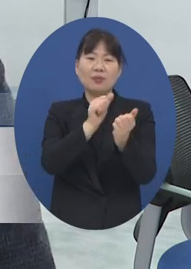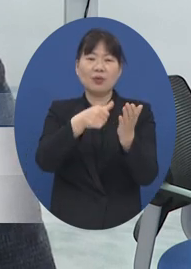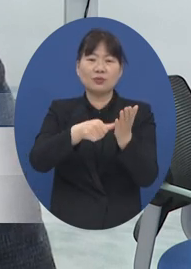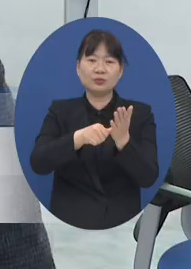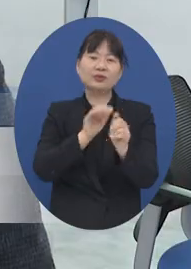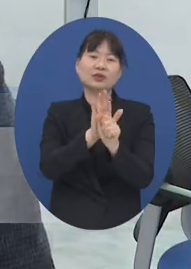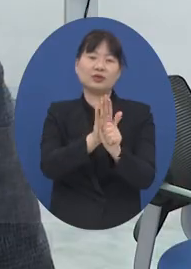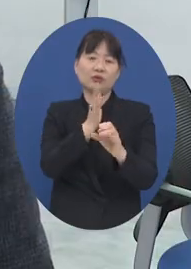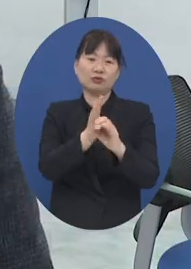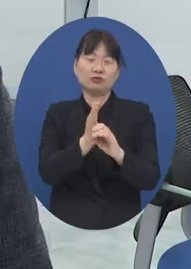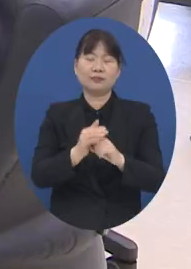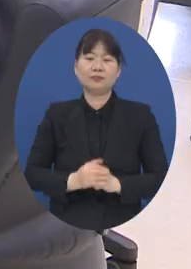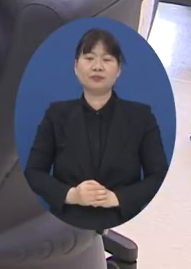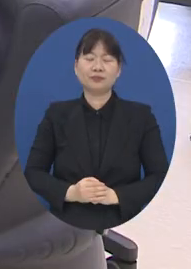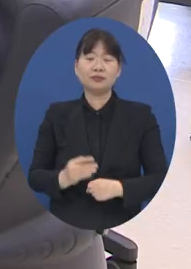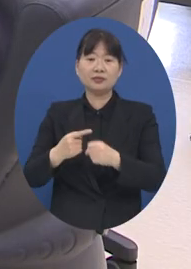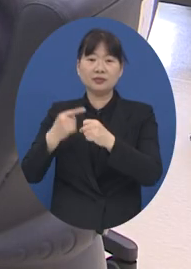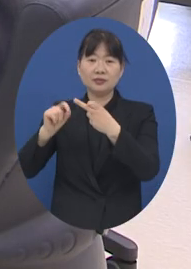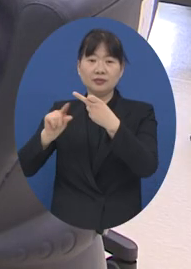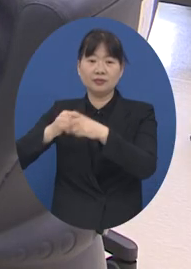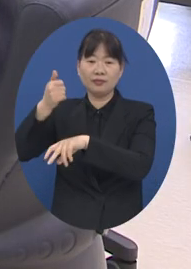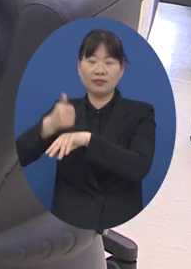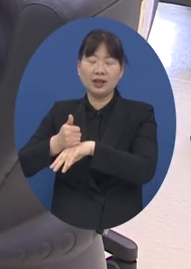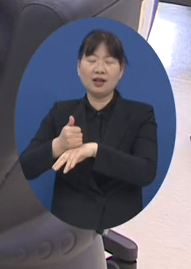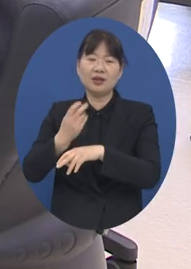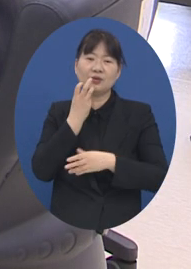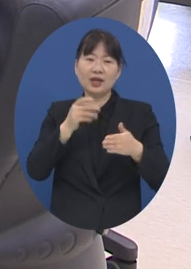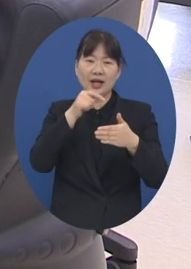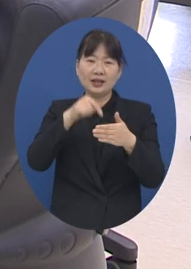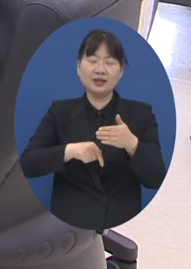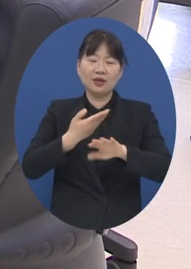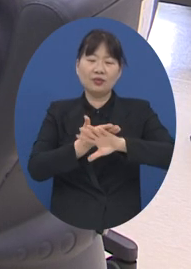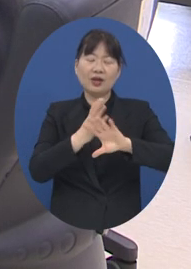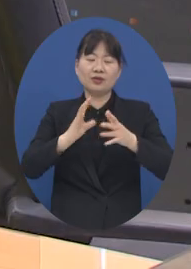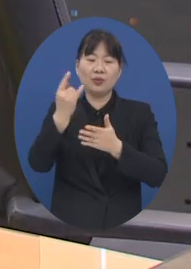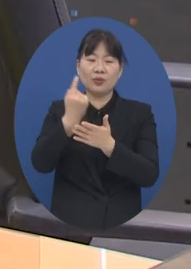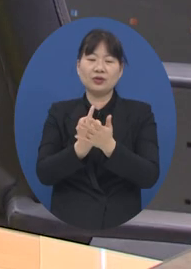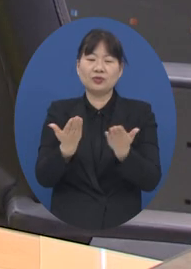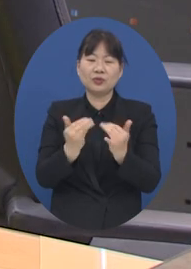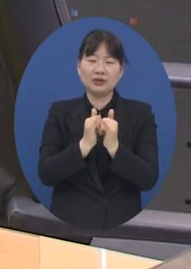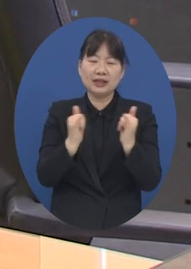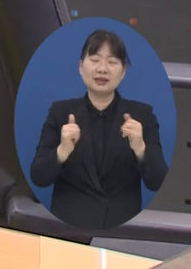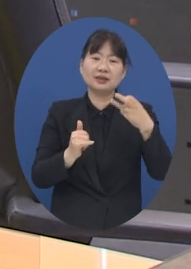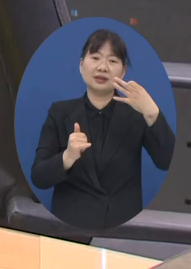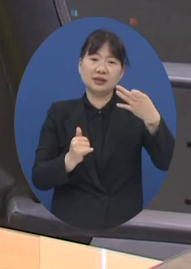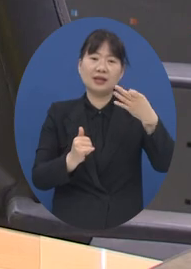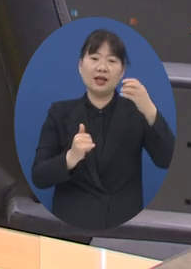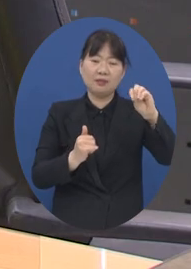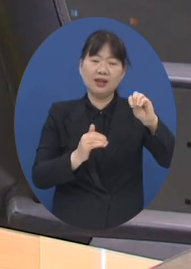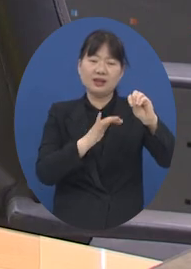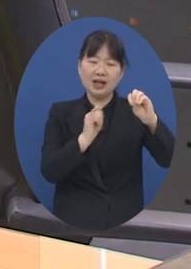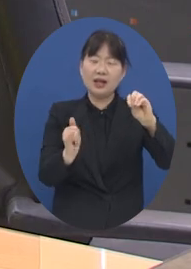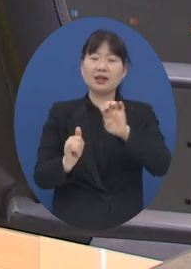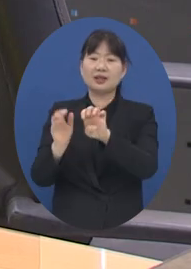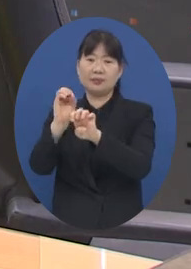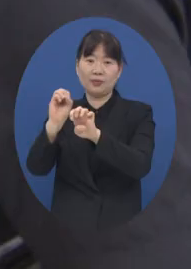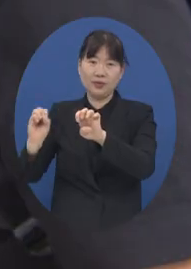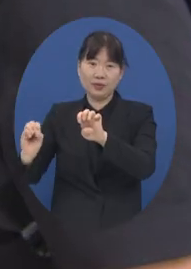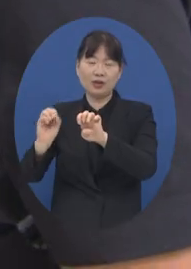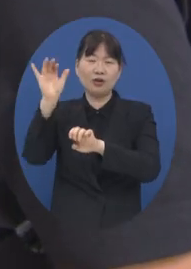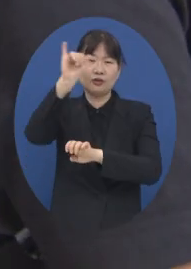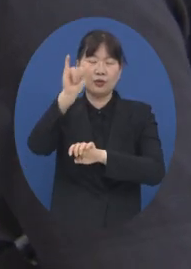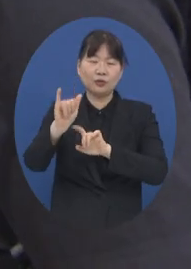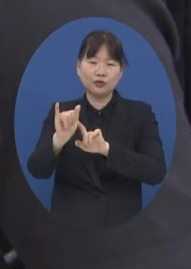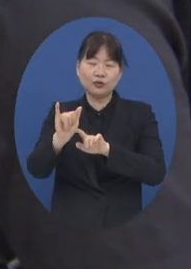물 펌 덜 9 지원하고 있습니다 작년 말 기준 경 기존의 외국인 노동자는 14만여 명 40%